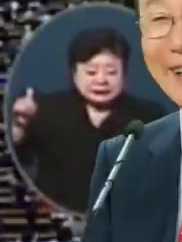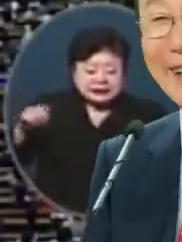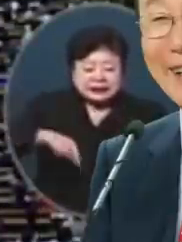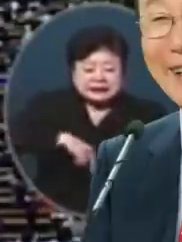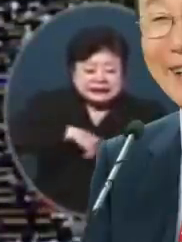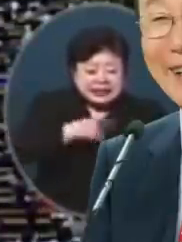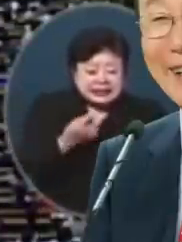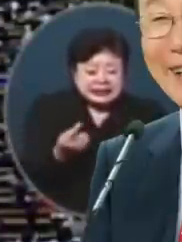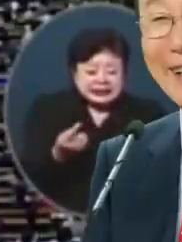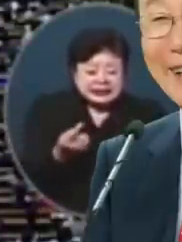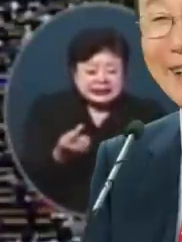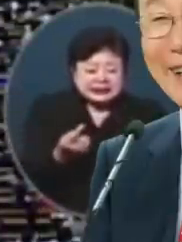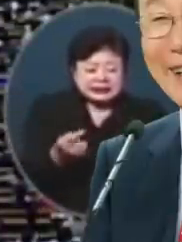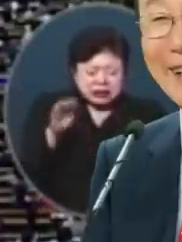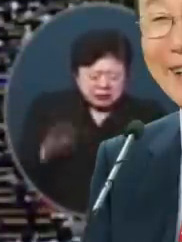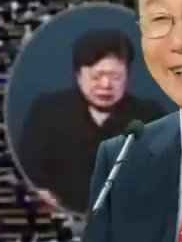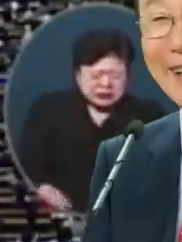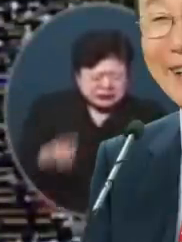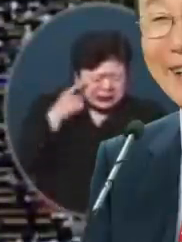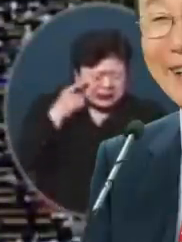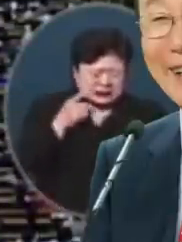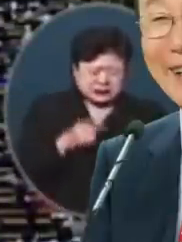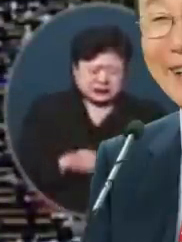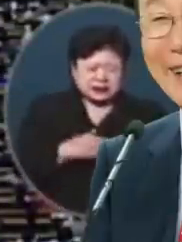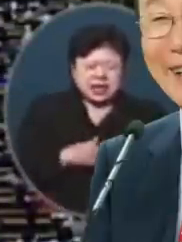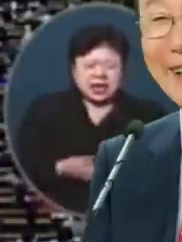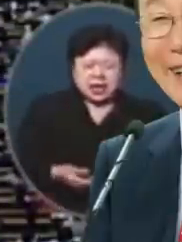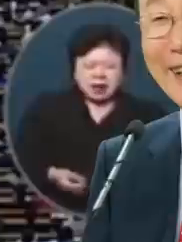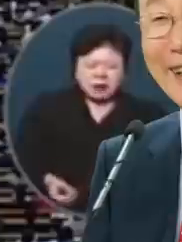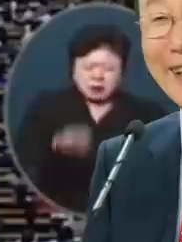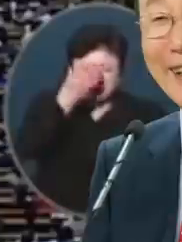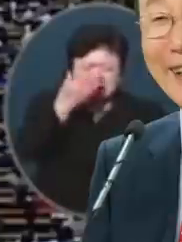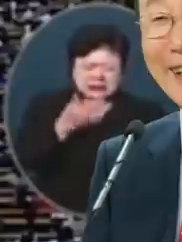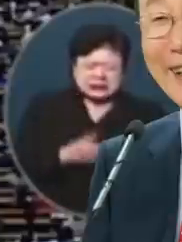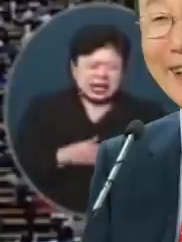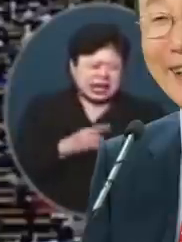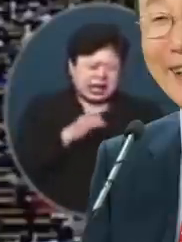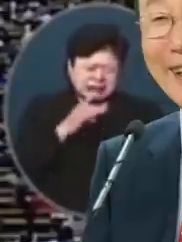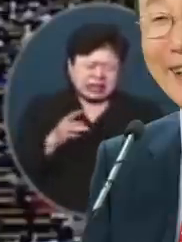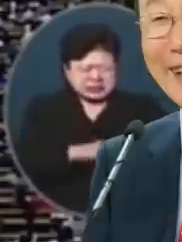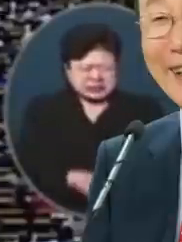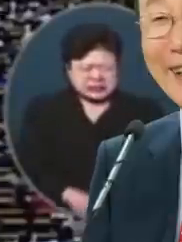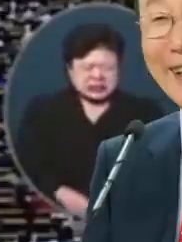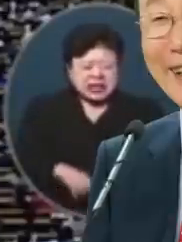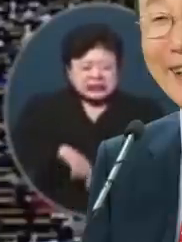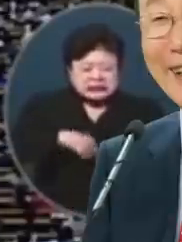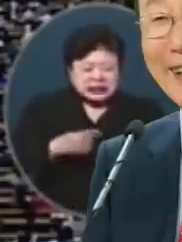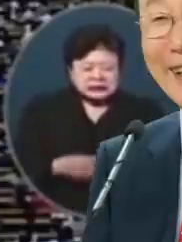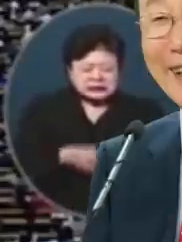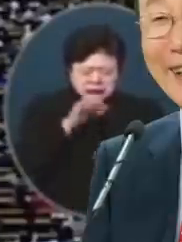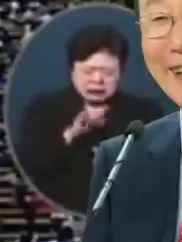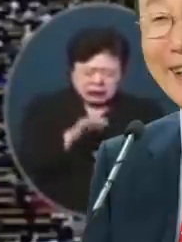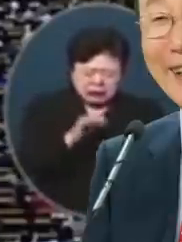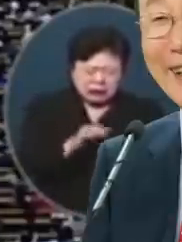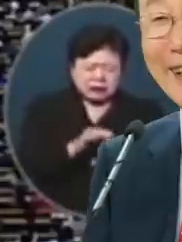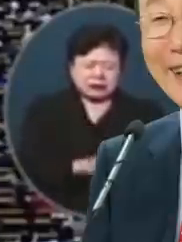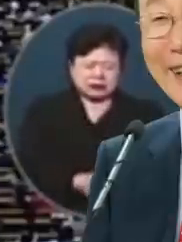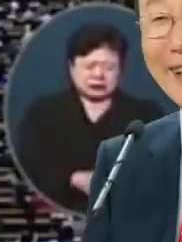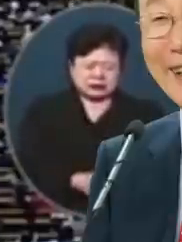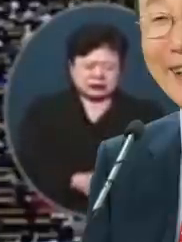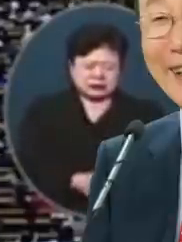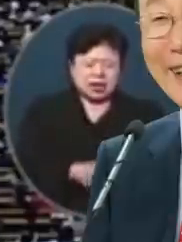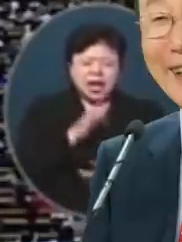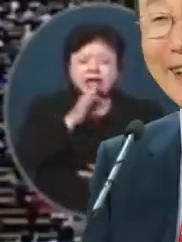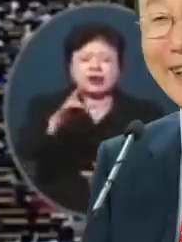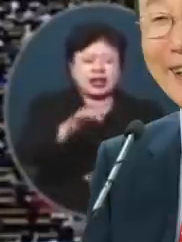자기를 비하하고 사는 것입니다. 나는 못났다, 나는 안 된다, 나는 할 수 없다, 이렇게 하면 절대로 안